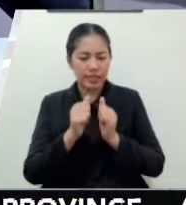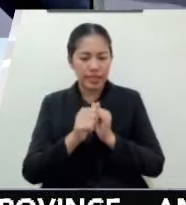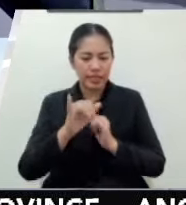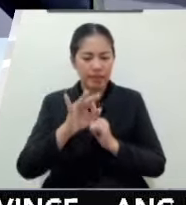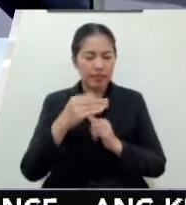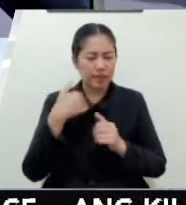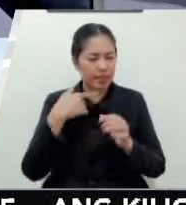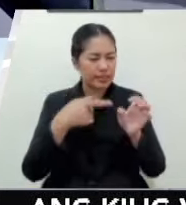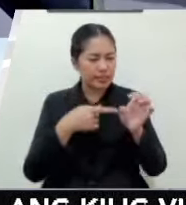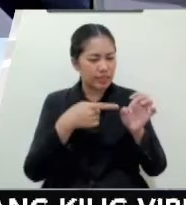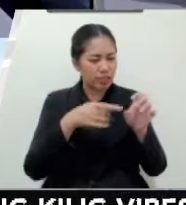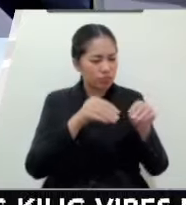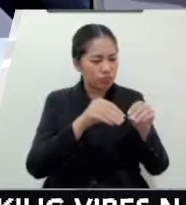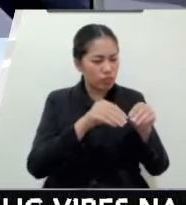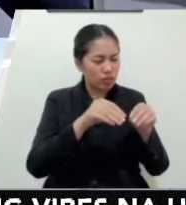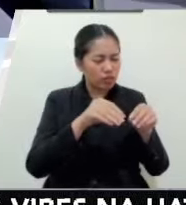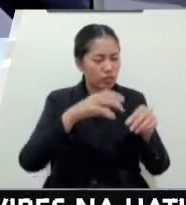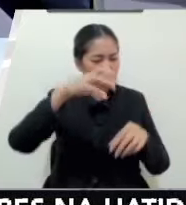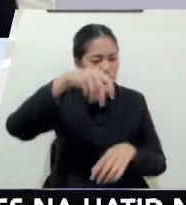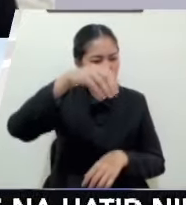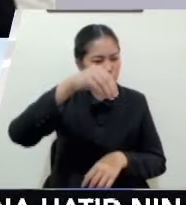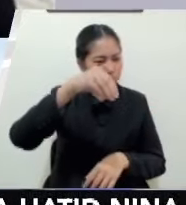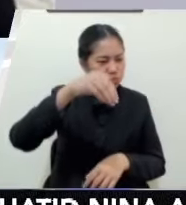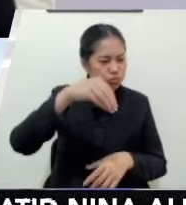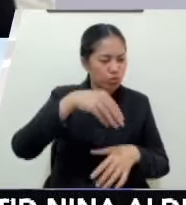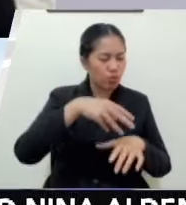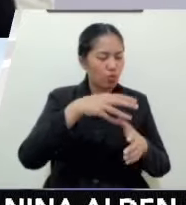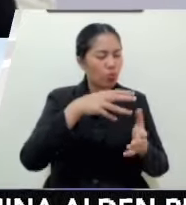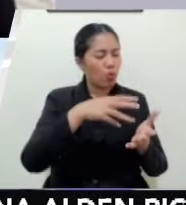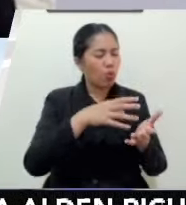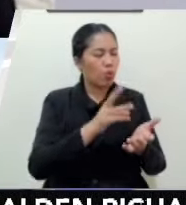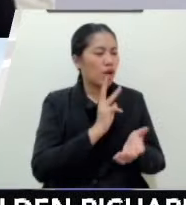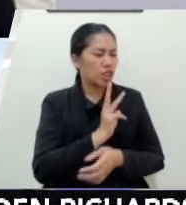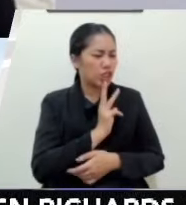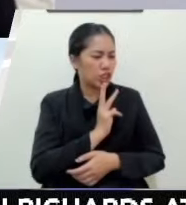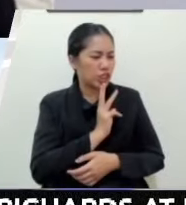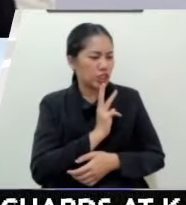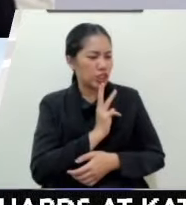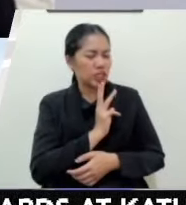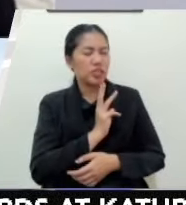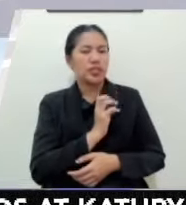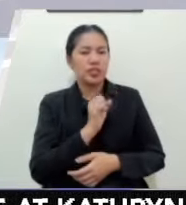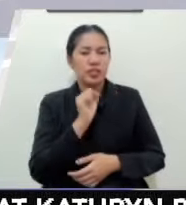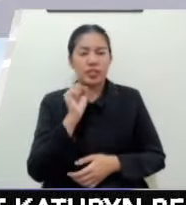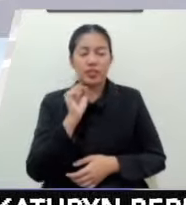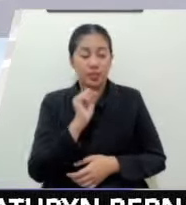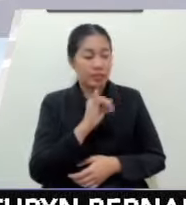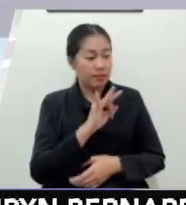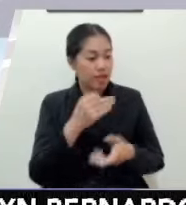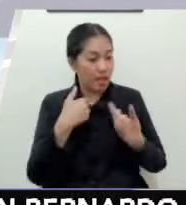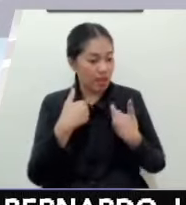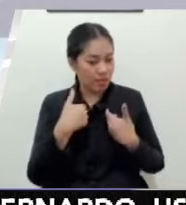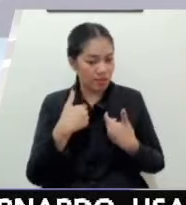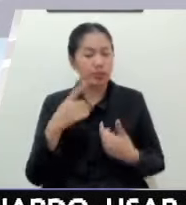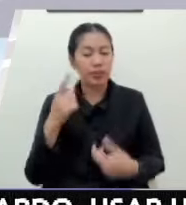kinauukulan. Apo, tama po, no, ay pwede po tayong mag-send po, no, ng messages po sa mga Facebook